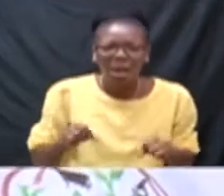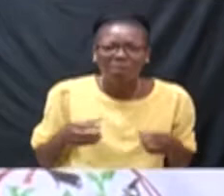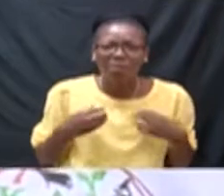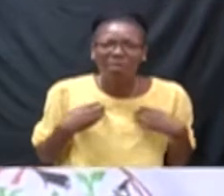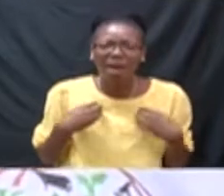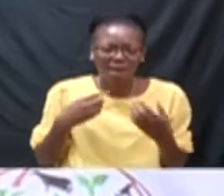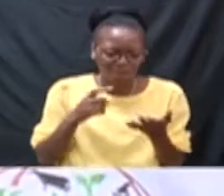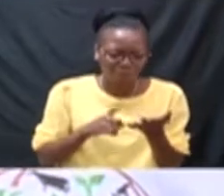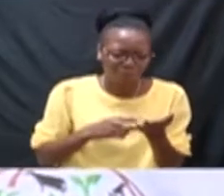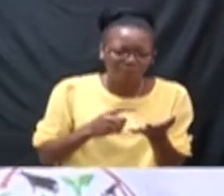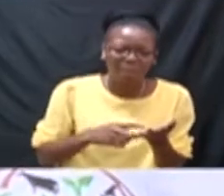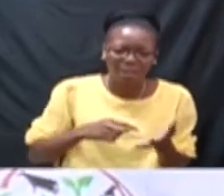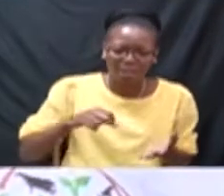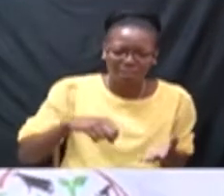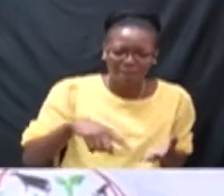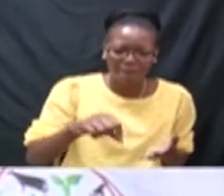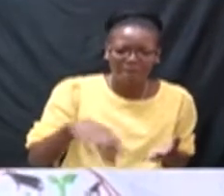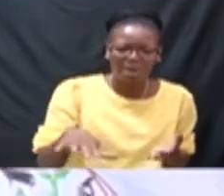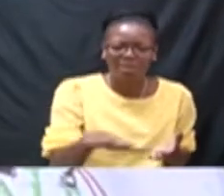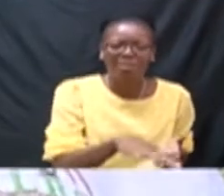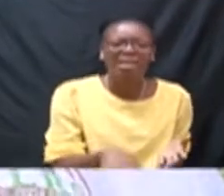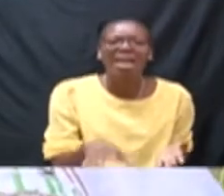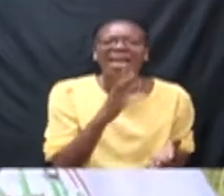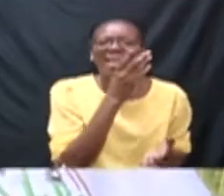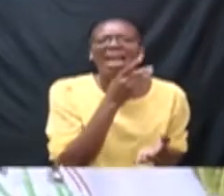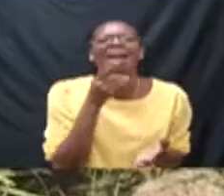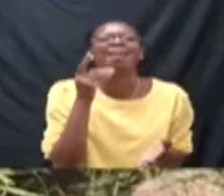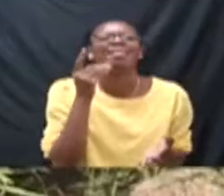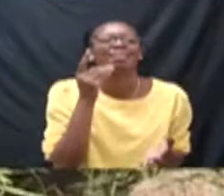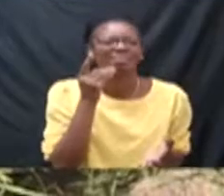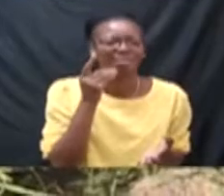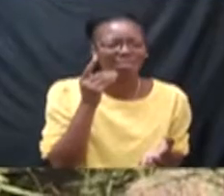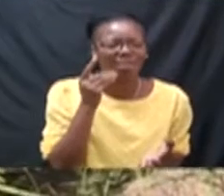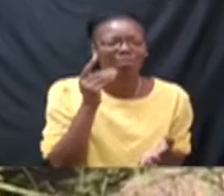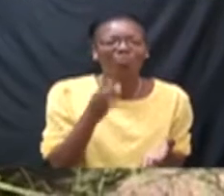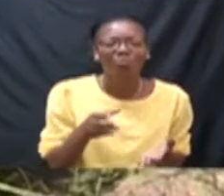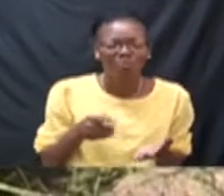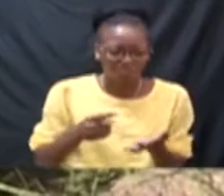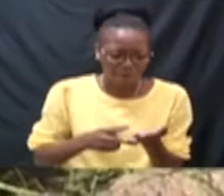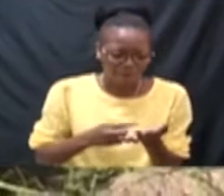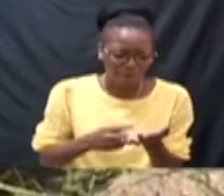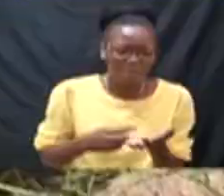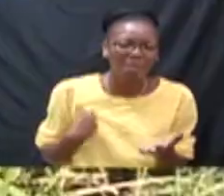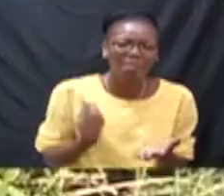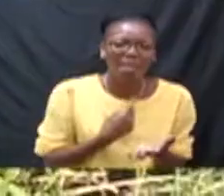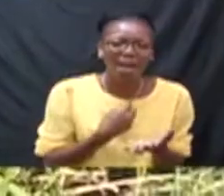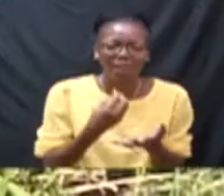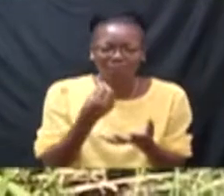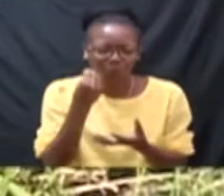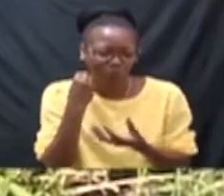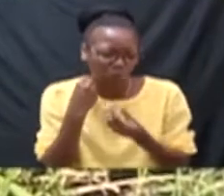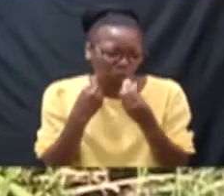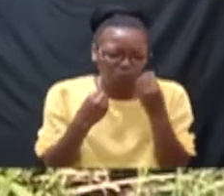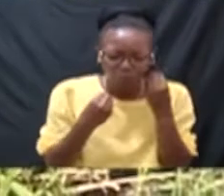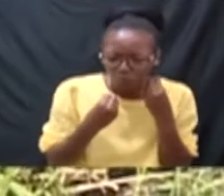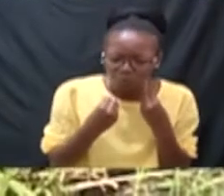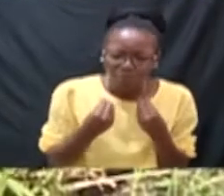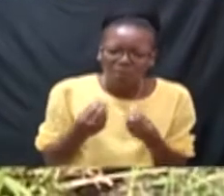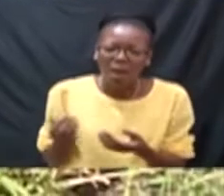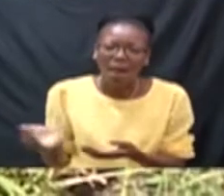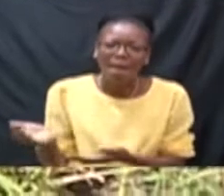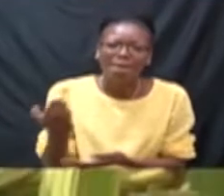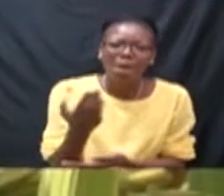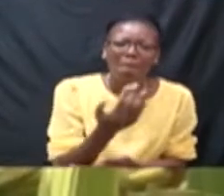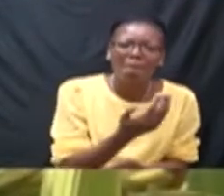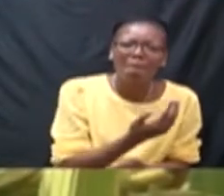unaweza kuikuza pale hakuna irrigation. Mpunga mwingi ambao sisi hutumia haukuzwi nchini mwetu